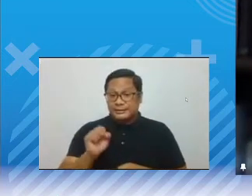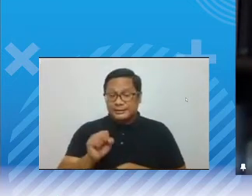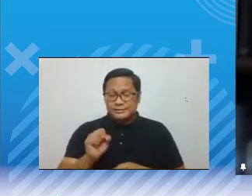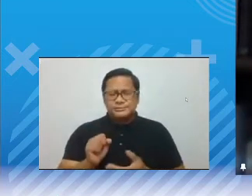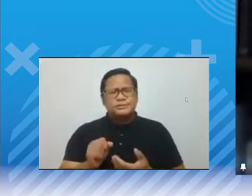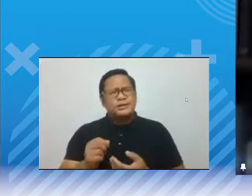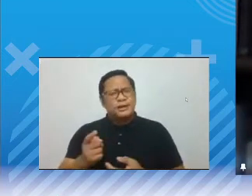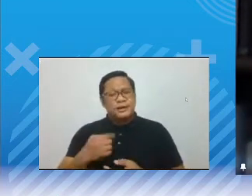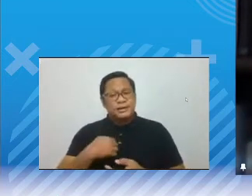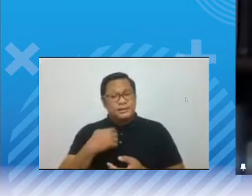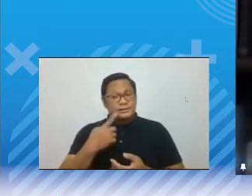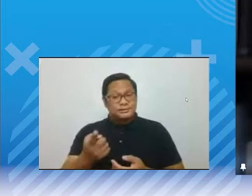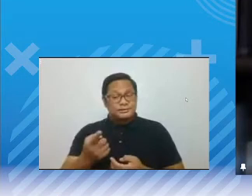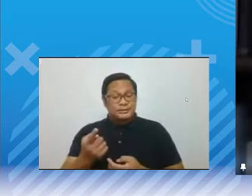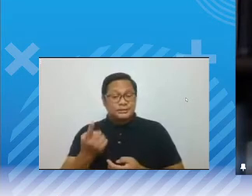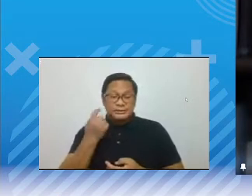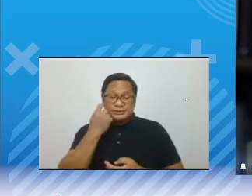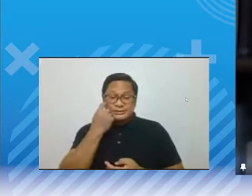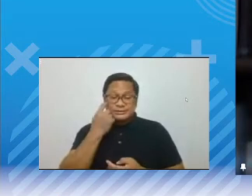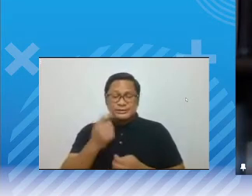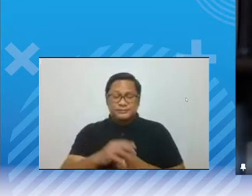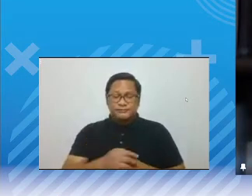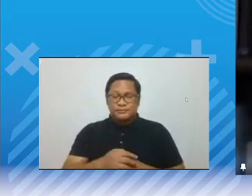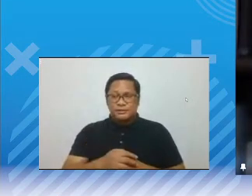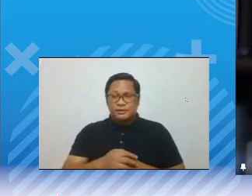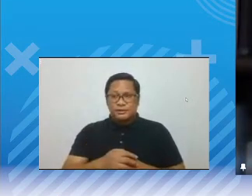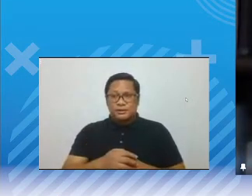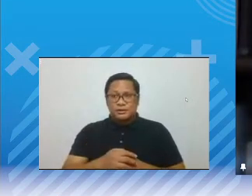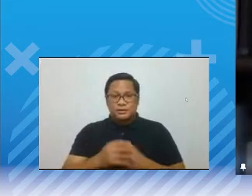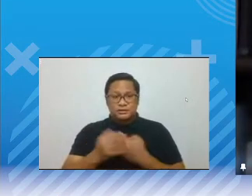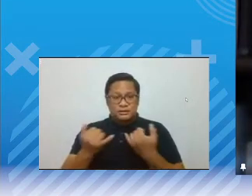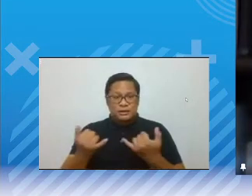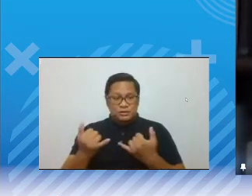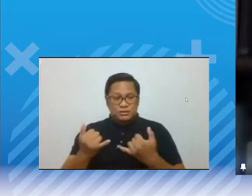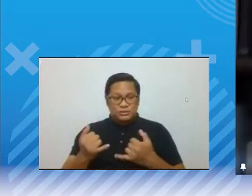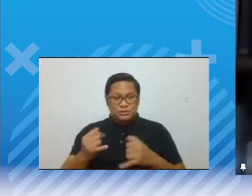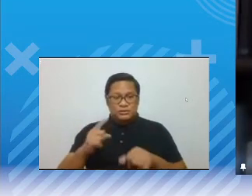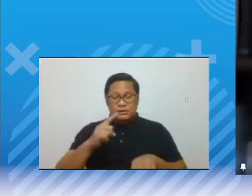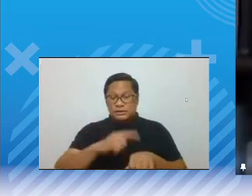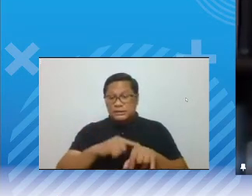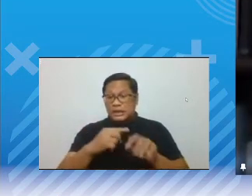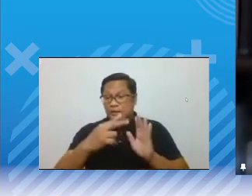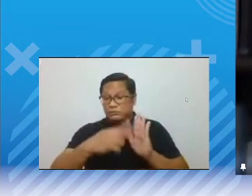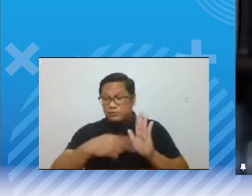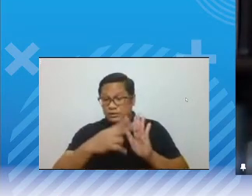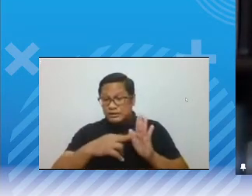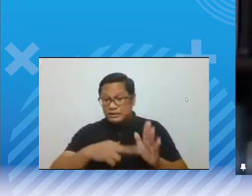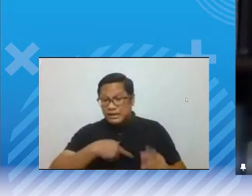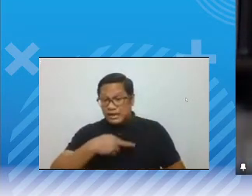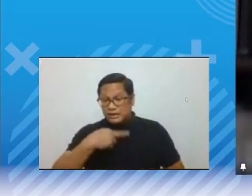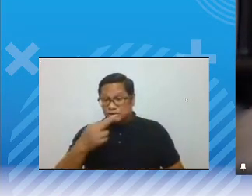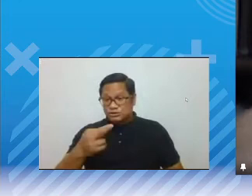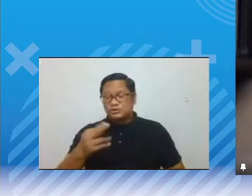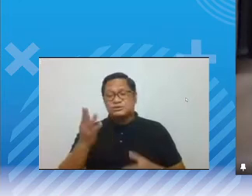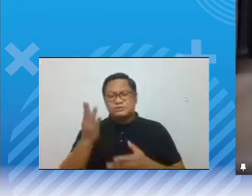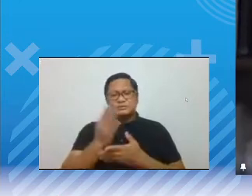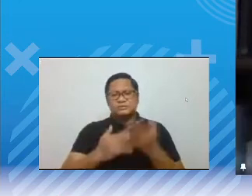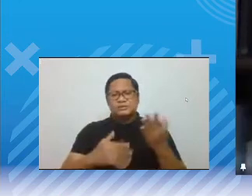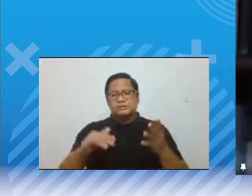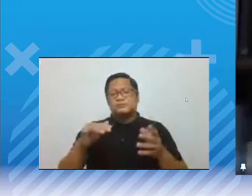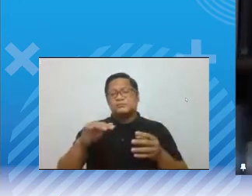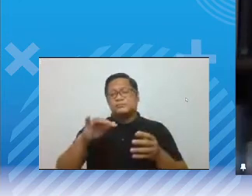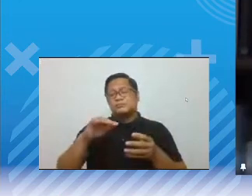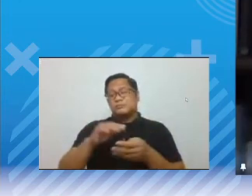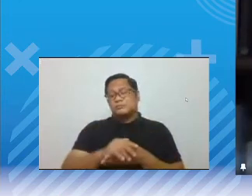po kanina, time po to read a few reactions from our audience kanina. We encourage